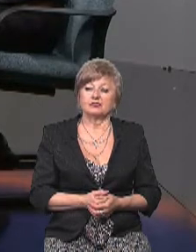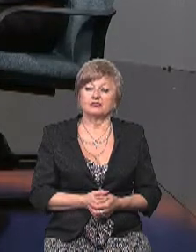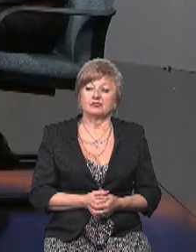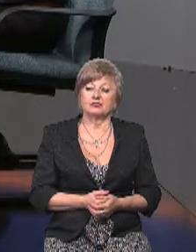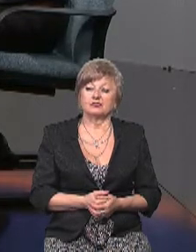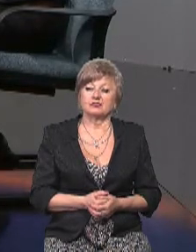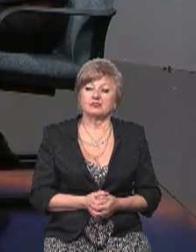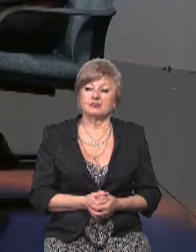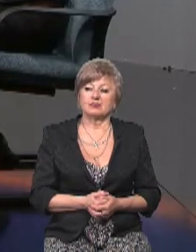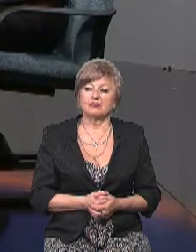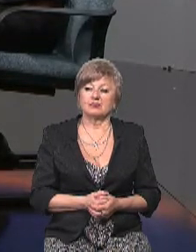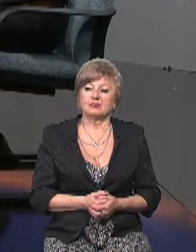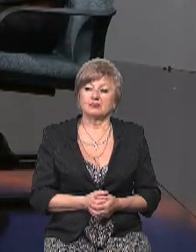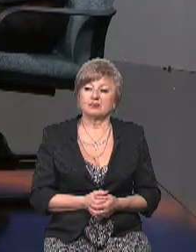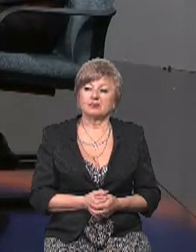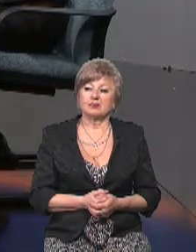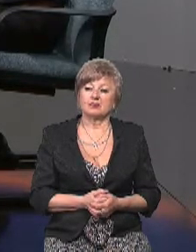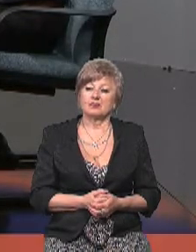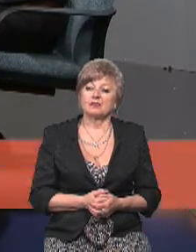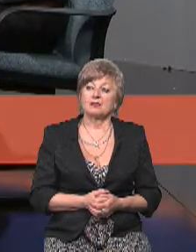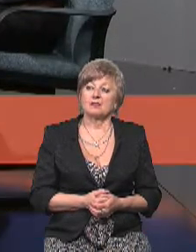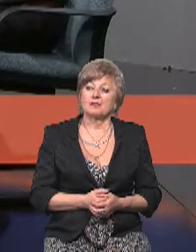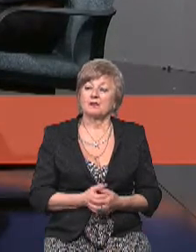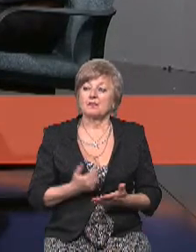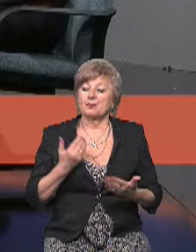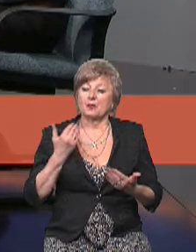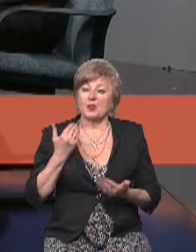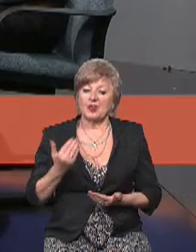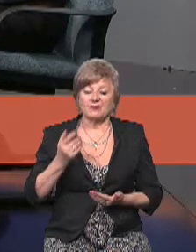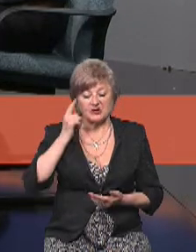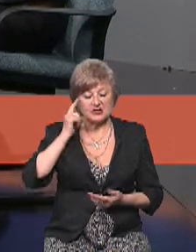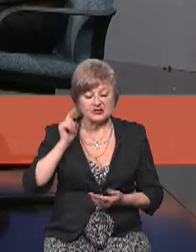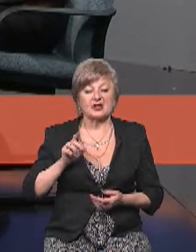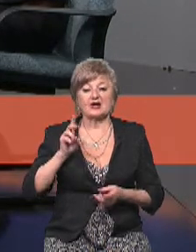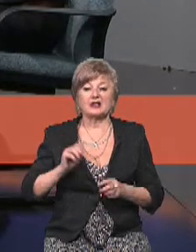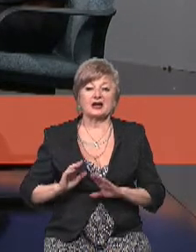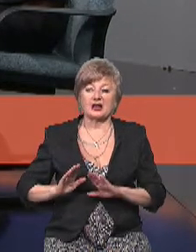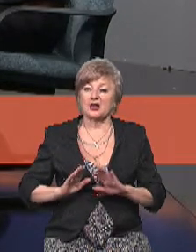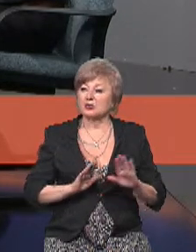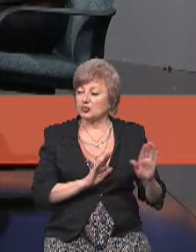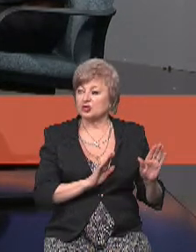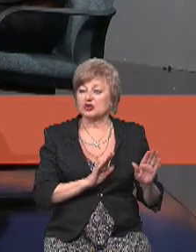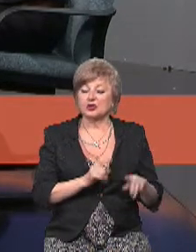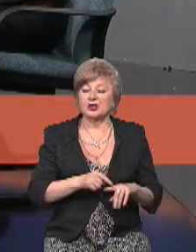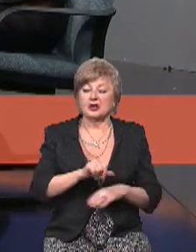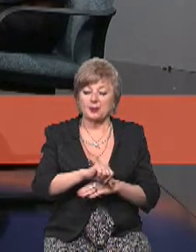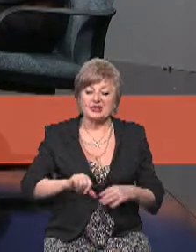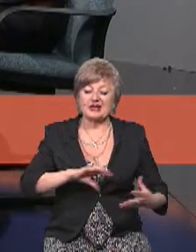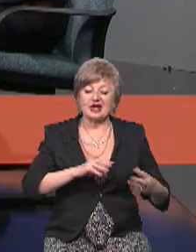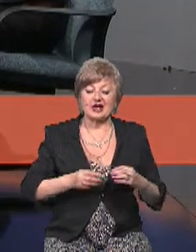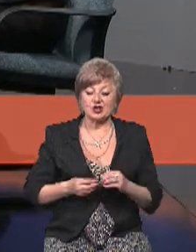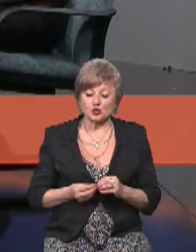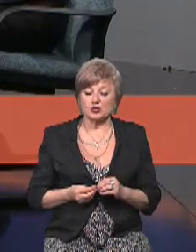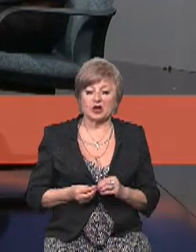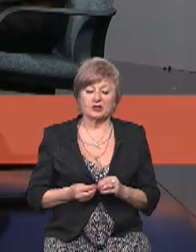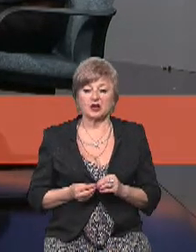Так. Пане Борисе, чи відомі вам, як заступнику начальника Запорізької митниці, результати цієї